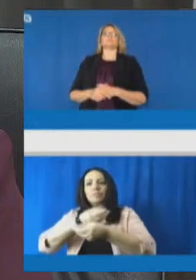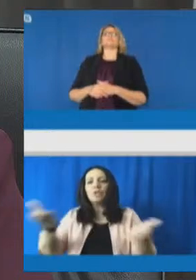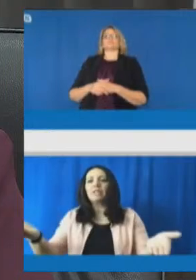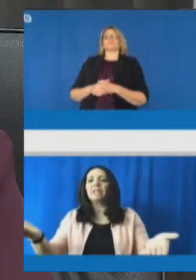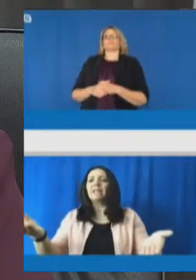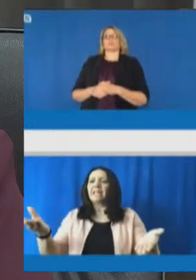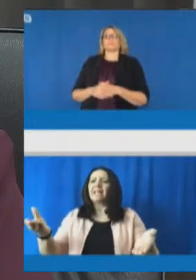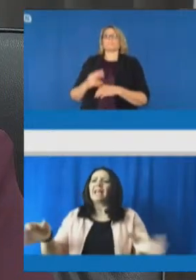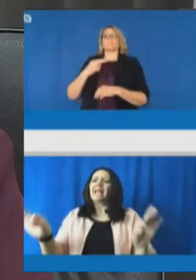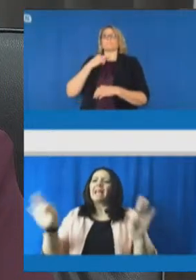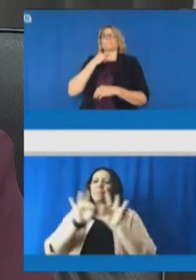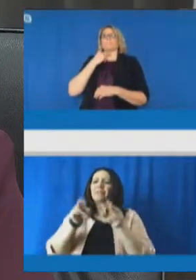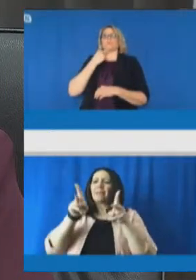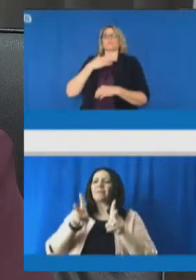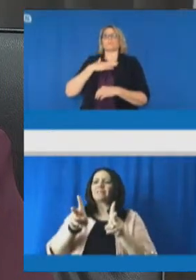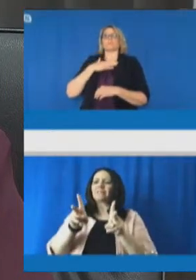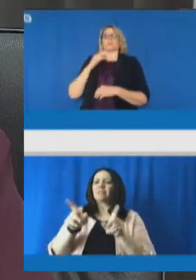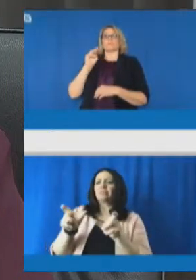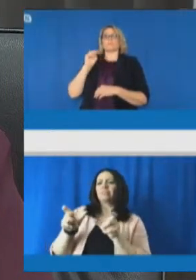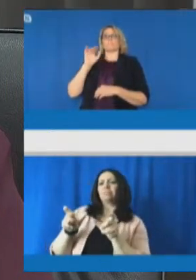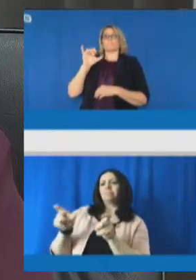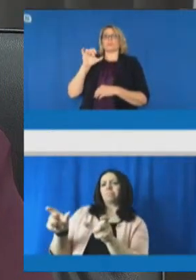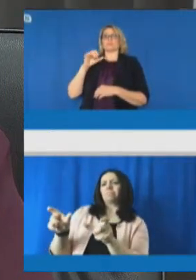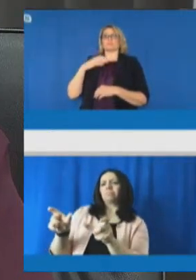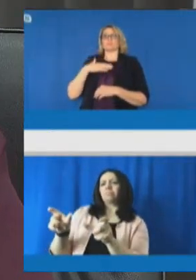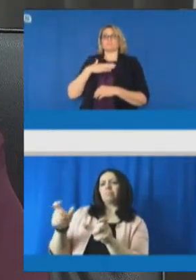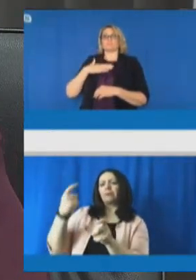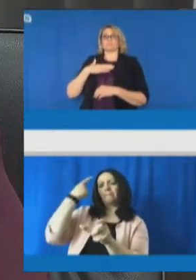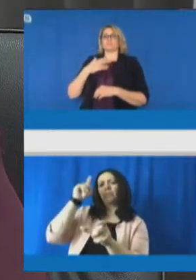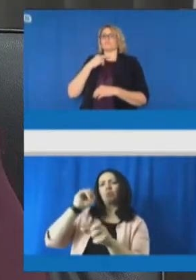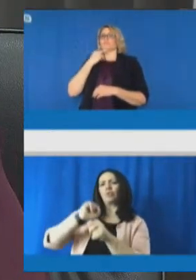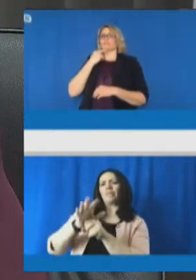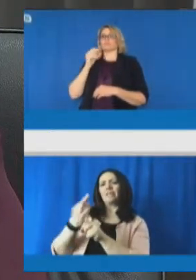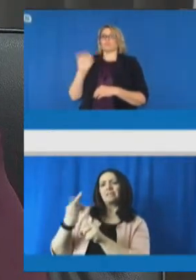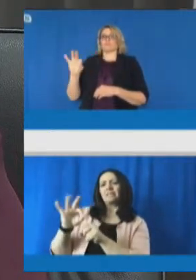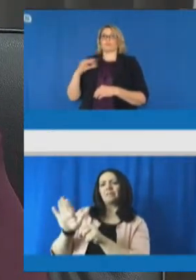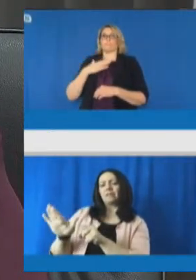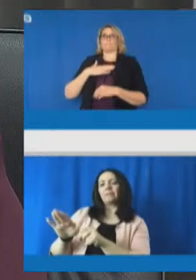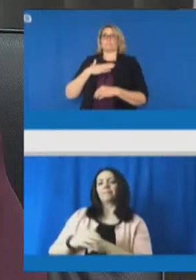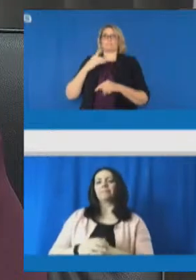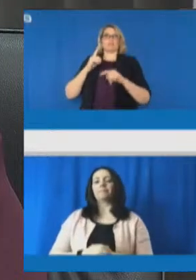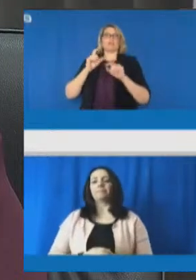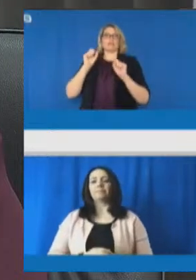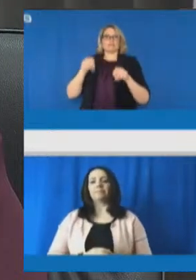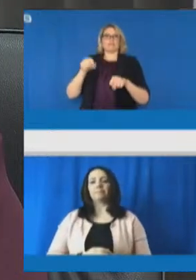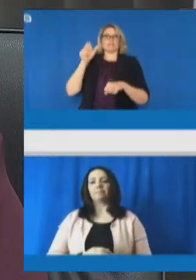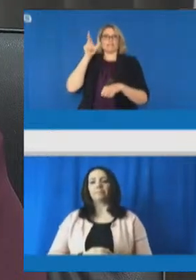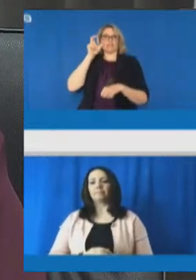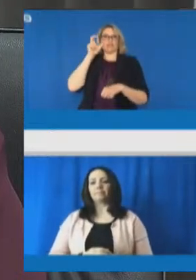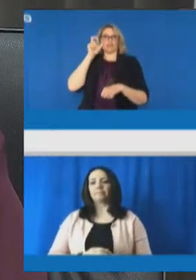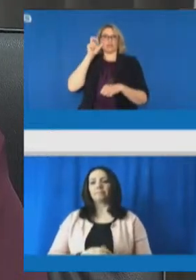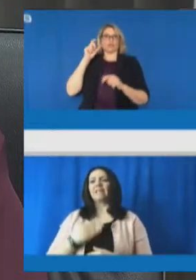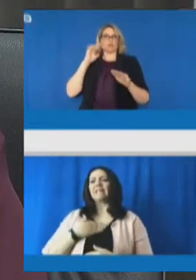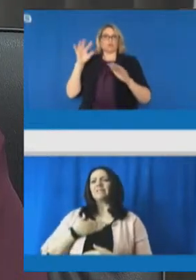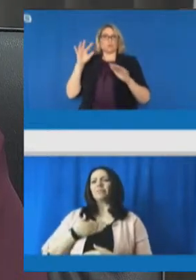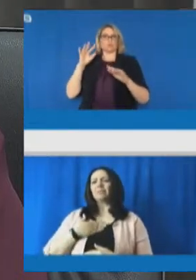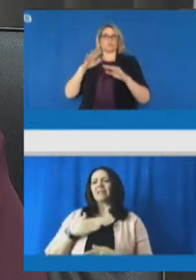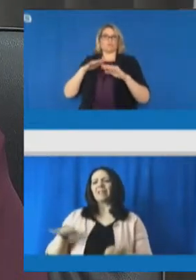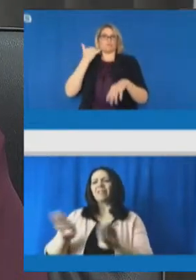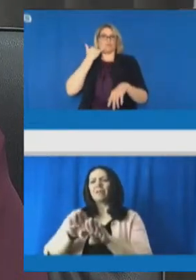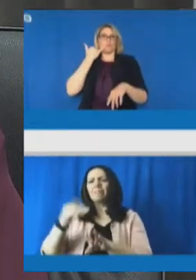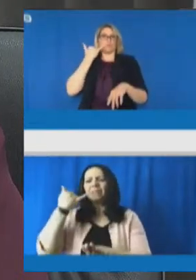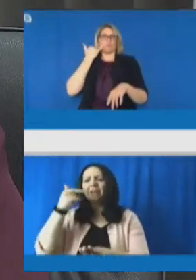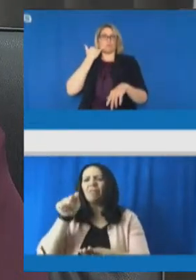à respecter les consignes et les recommandations de santé publique. Nous devons tous continuer à porter un masque dans les espaces publics